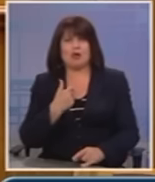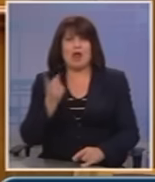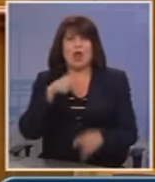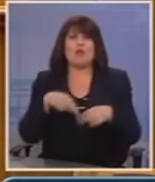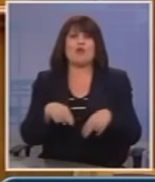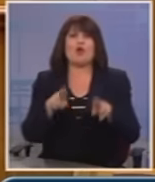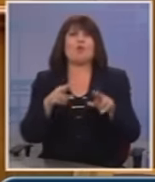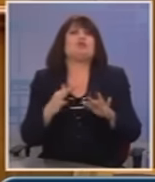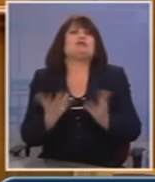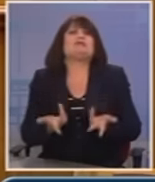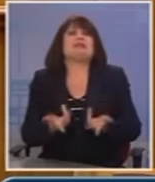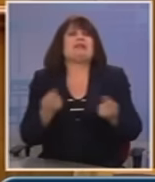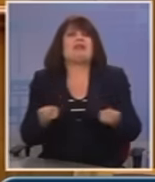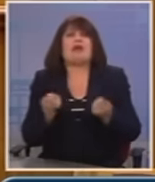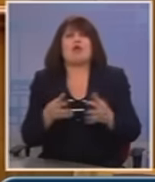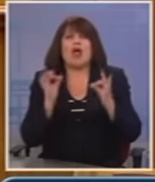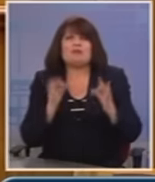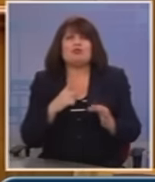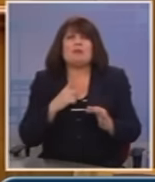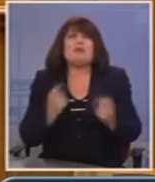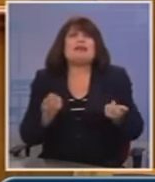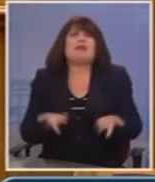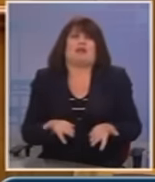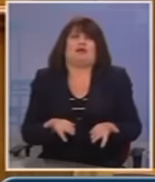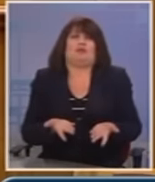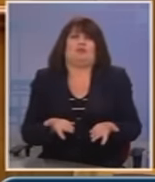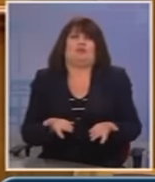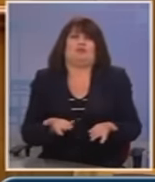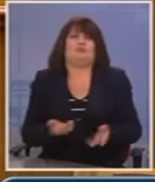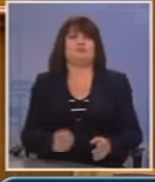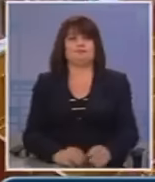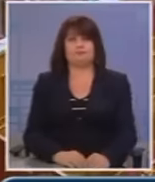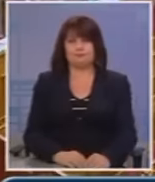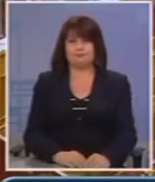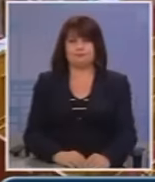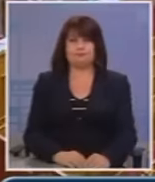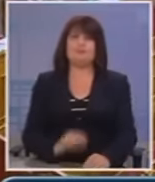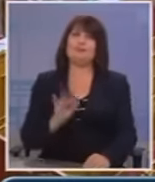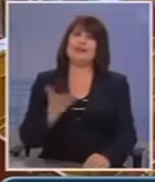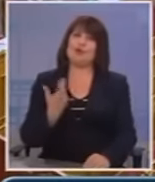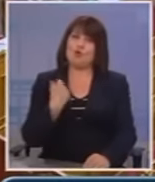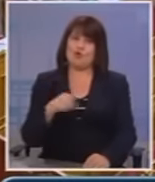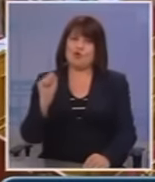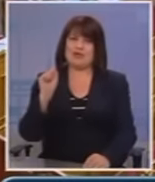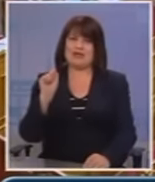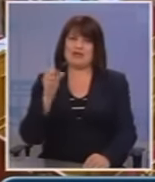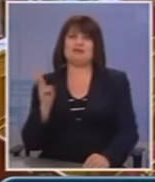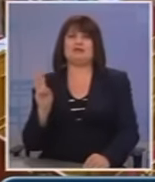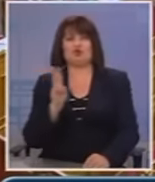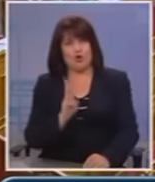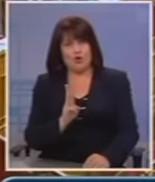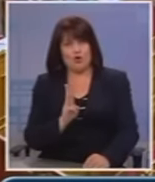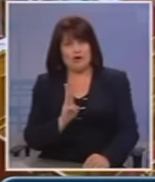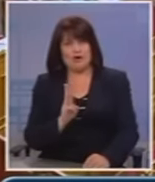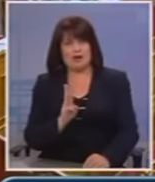δρόμος, αν δεν ξέρει τι ακριβώς τον περιμένει? Ή μήπως το όχι στους θεσμούς θα